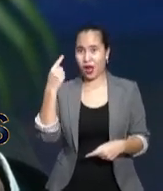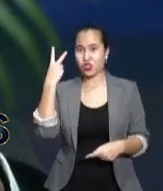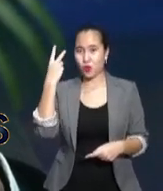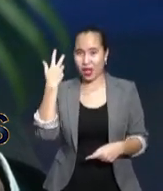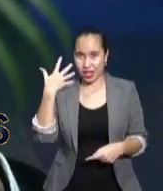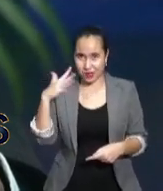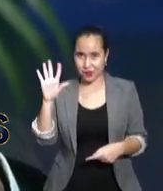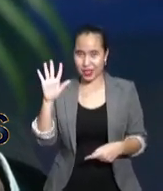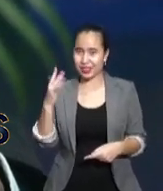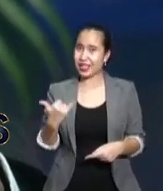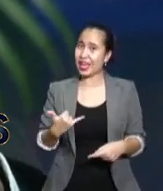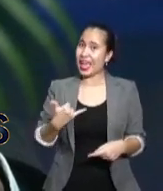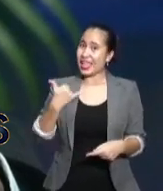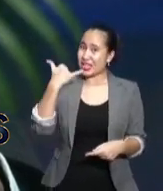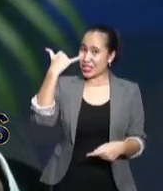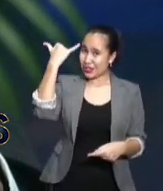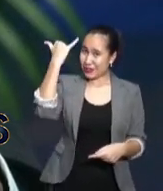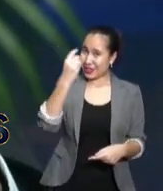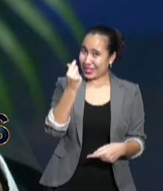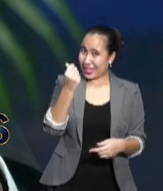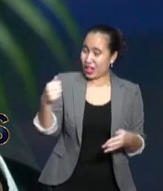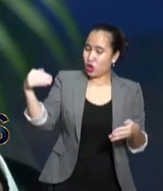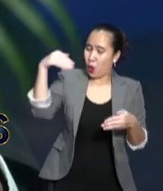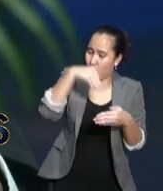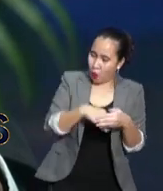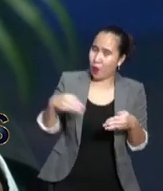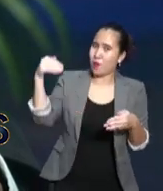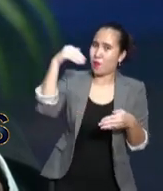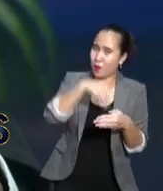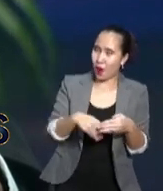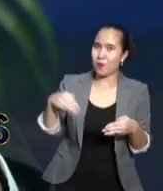is er veel geld gepompt in de maatschappij.